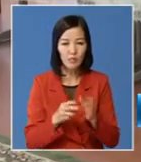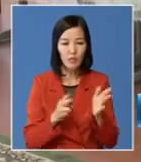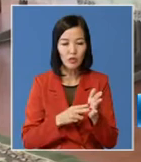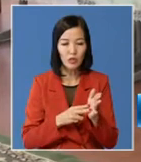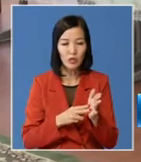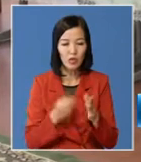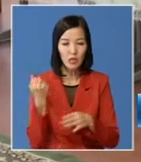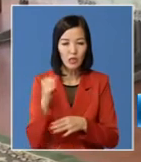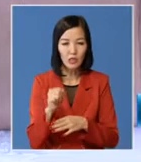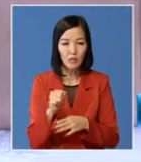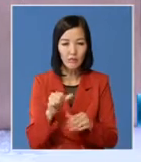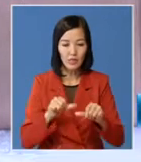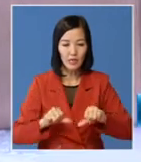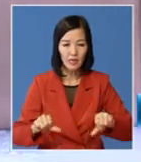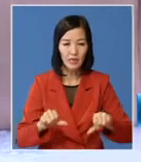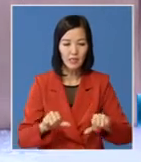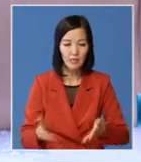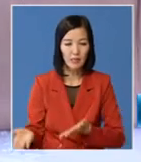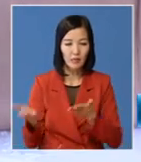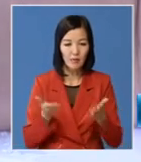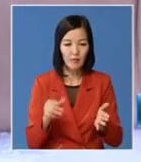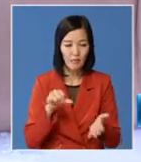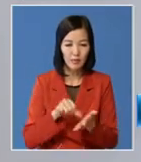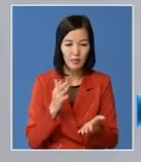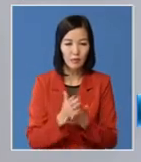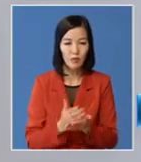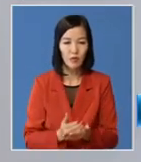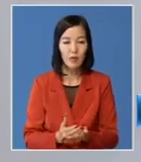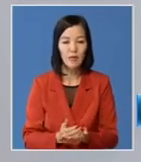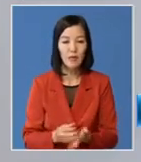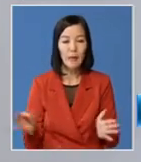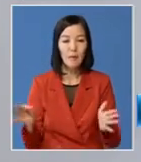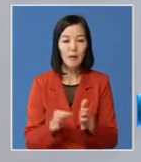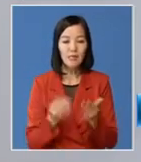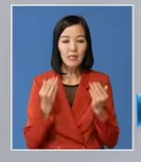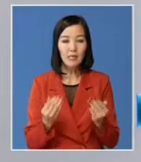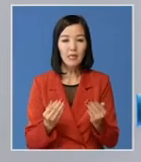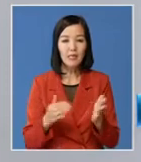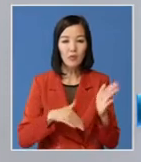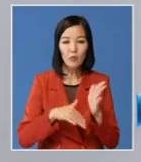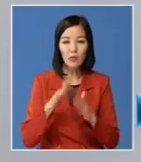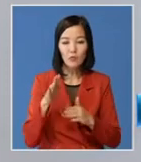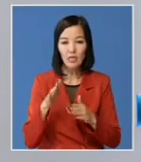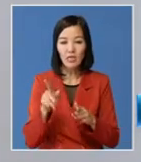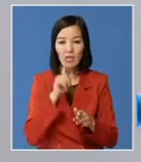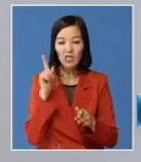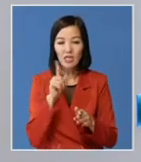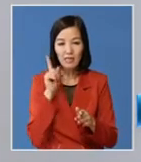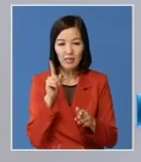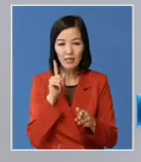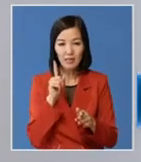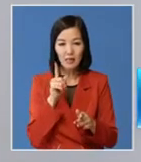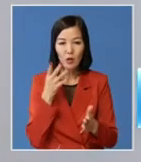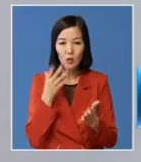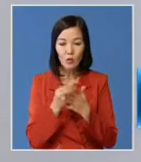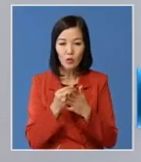атанған ол биыл әділқазылар алқасының мүшесі ретінде келді. Мақсаты қазіргі өсіп келе жатқан жас ұрпақтың өз